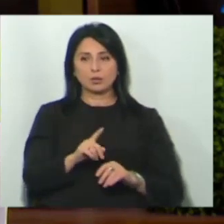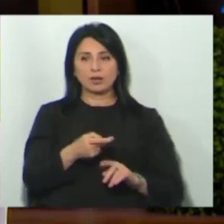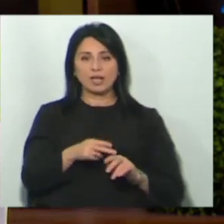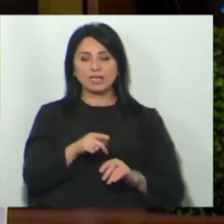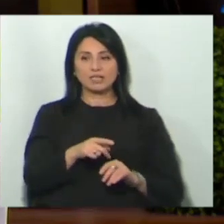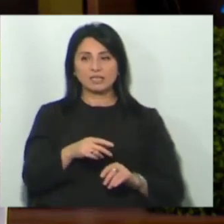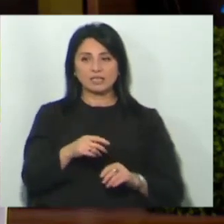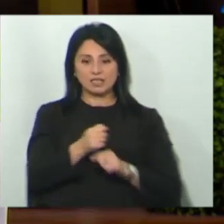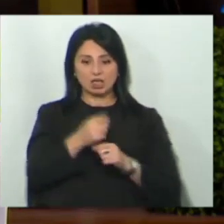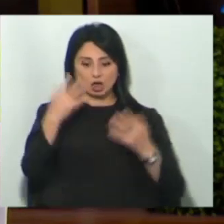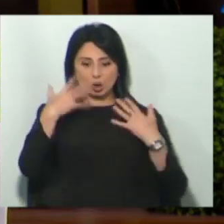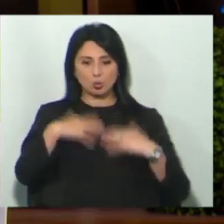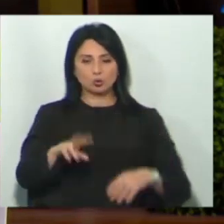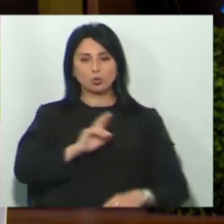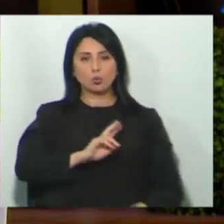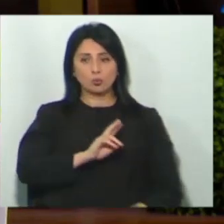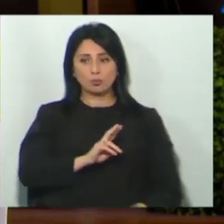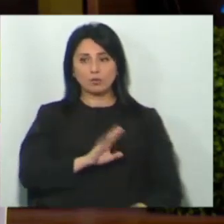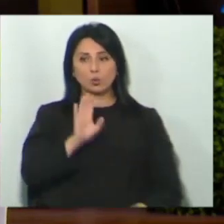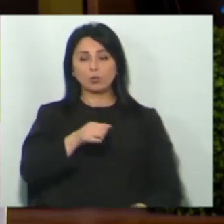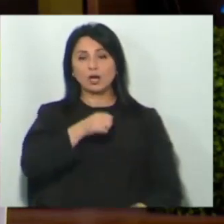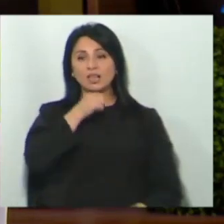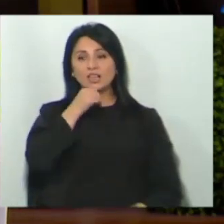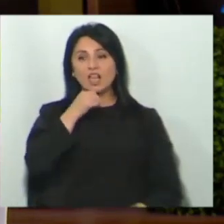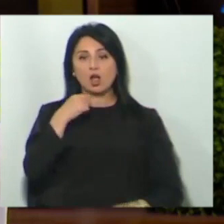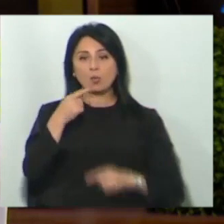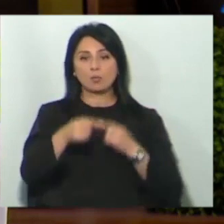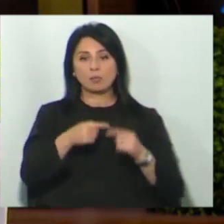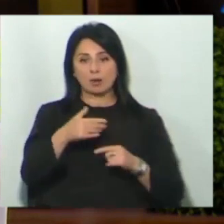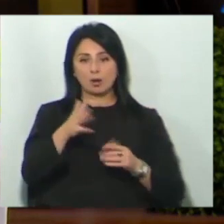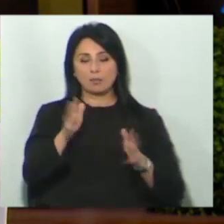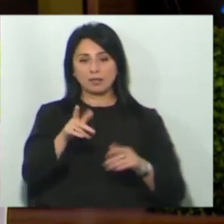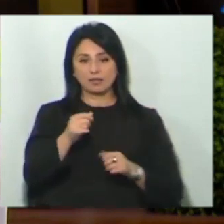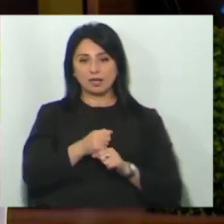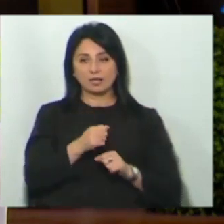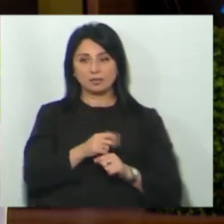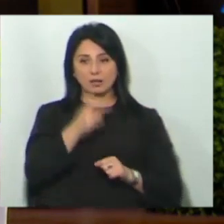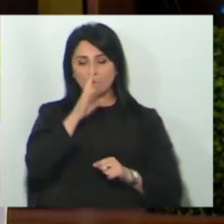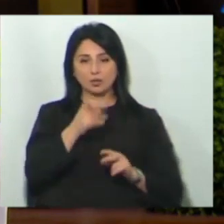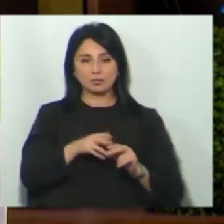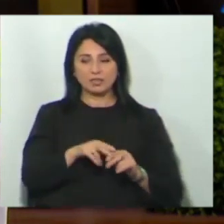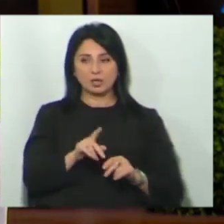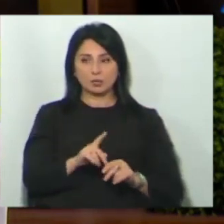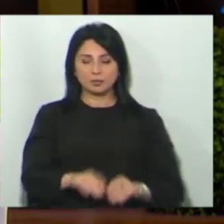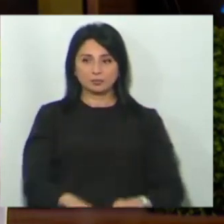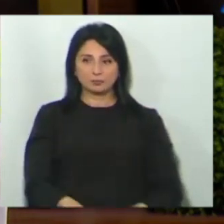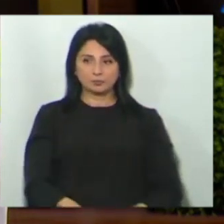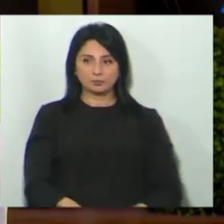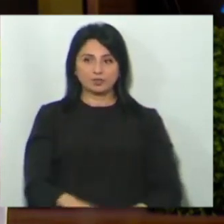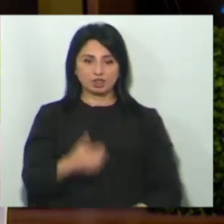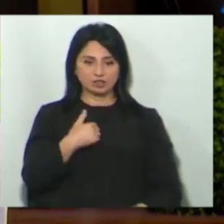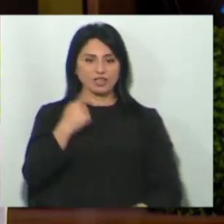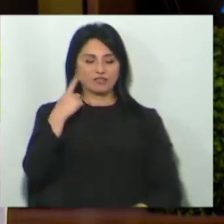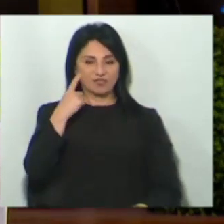ეს რუჩისადმი სიყვარული ზუსტად უფროსი თაობიდან მომდინარეობს, იცით, მიუხედავად იმისა, რომ